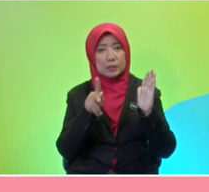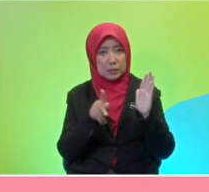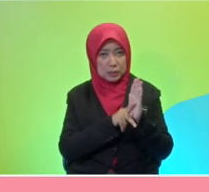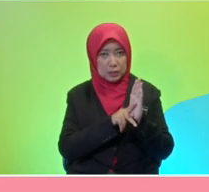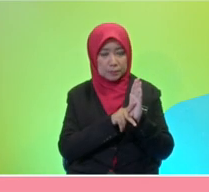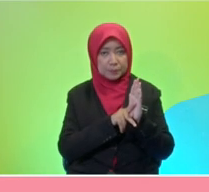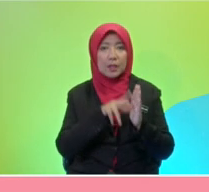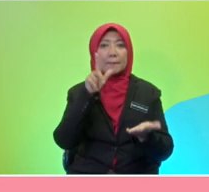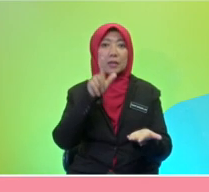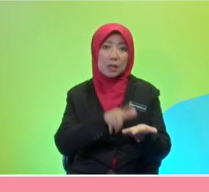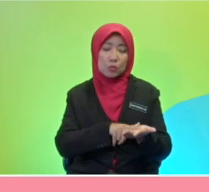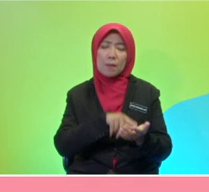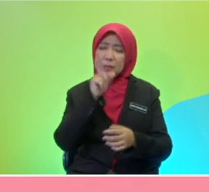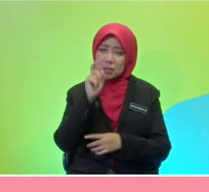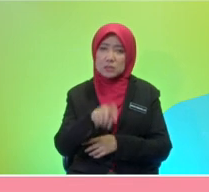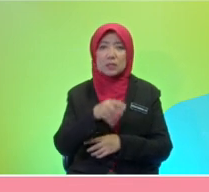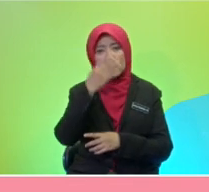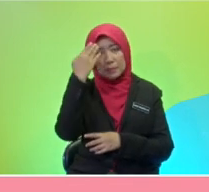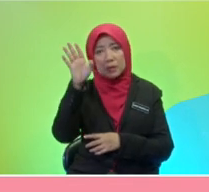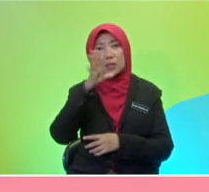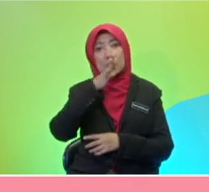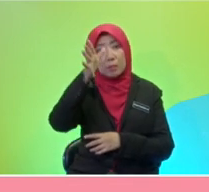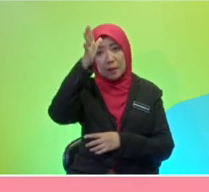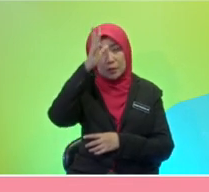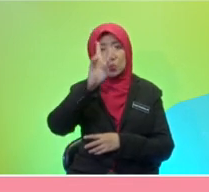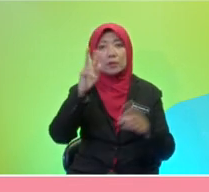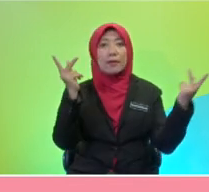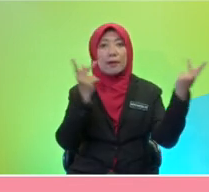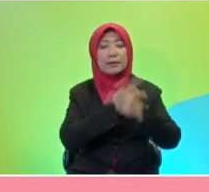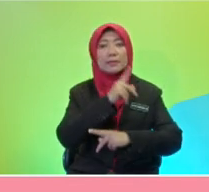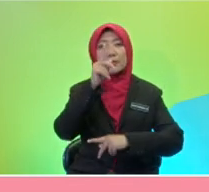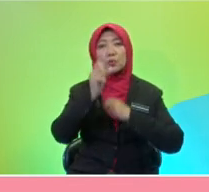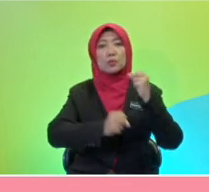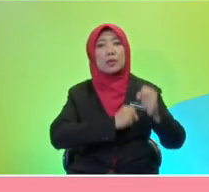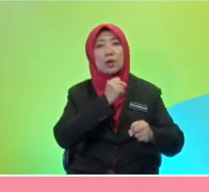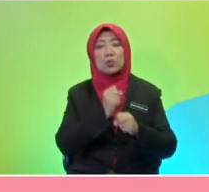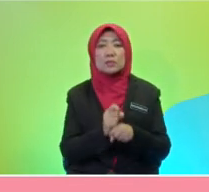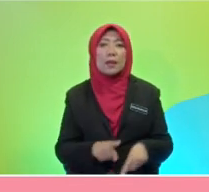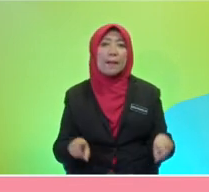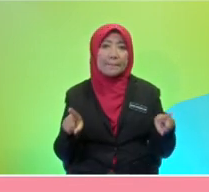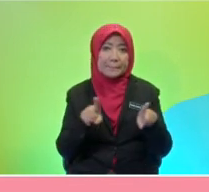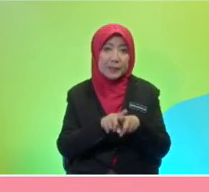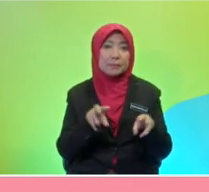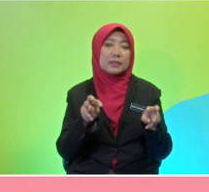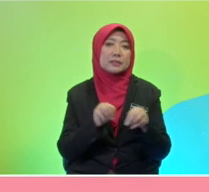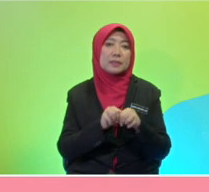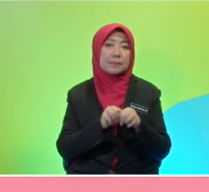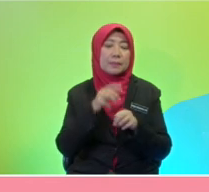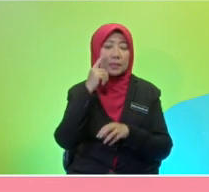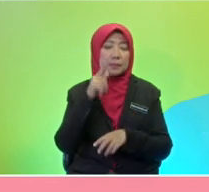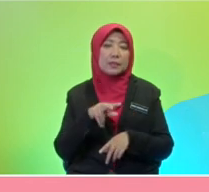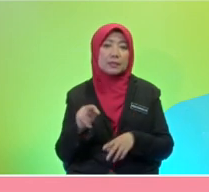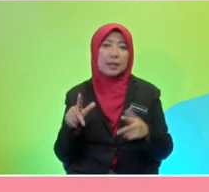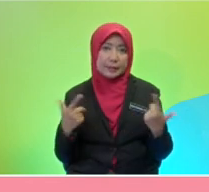diberikan kepada ibu bapak dua kali setahun sama seperti subjek yang lain dan juga tahap penguasaan